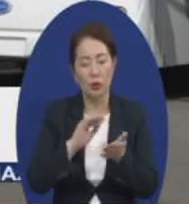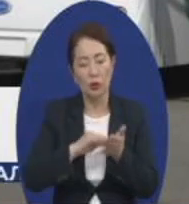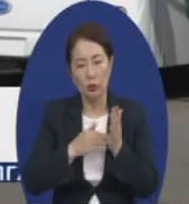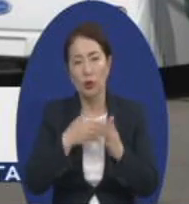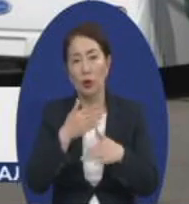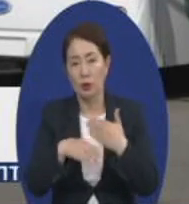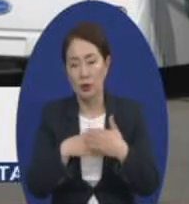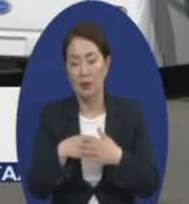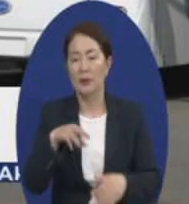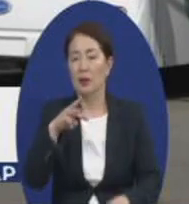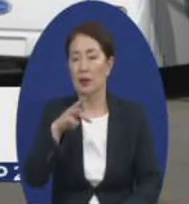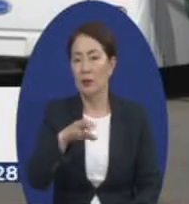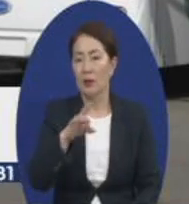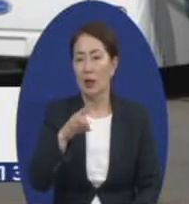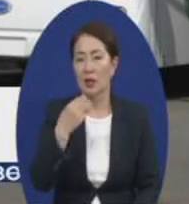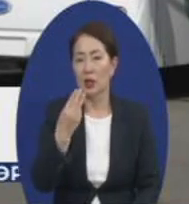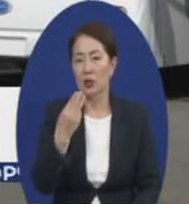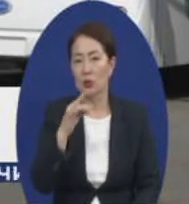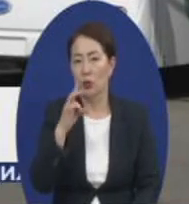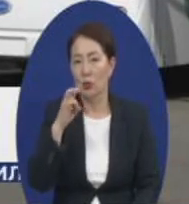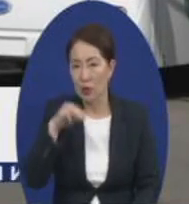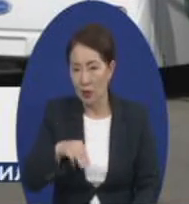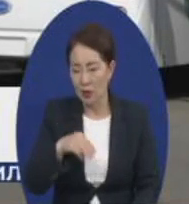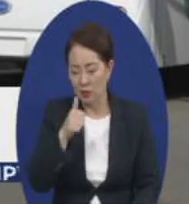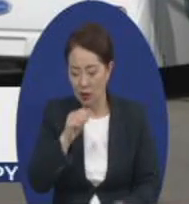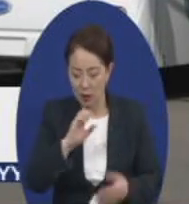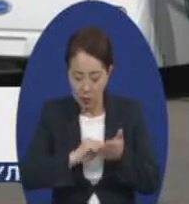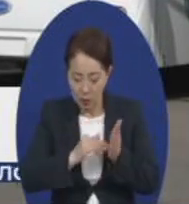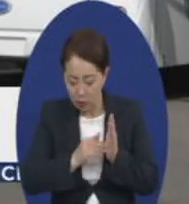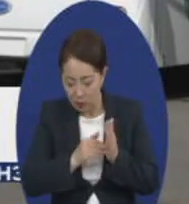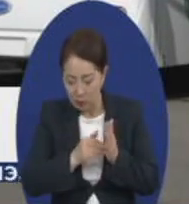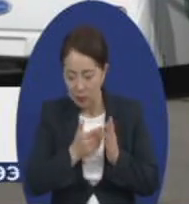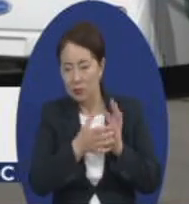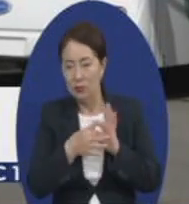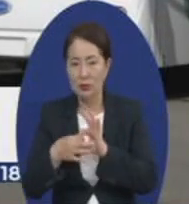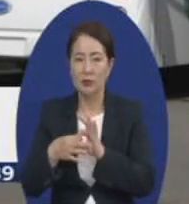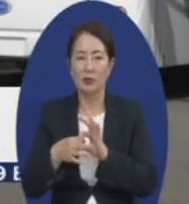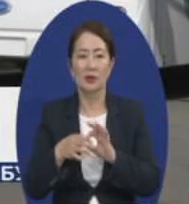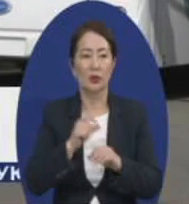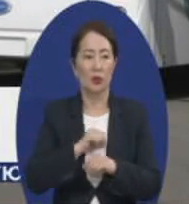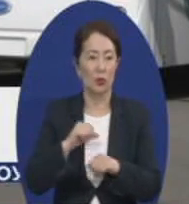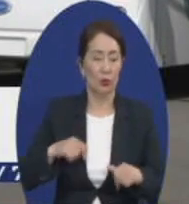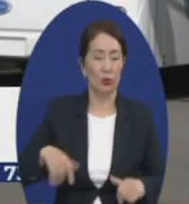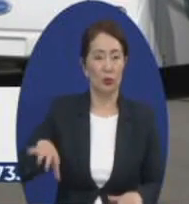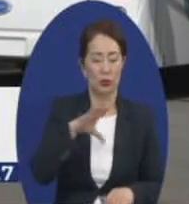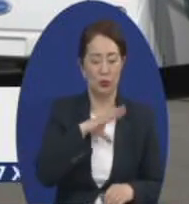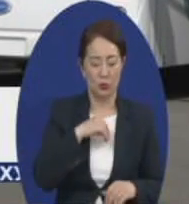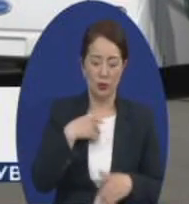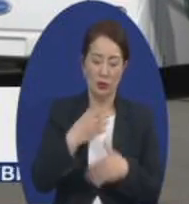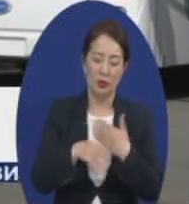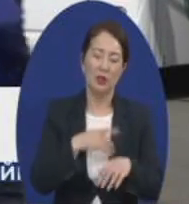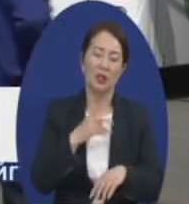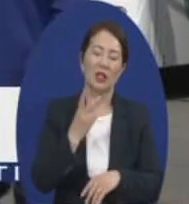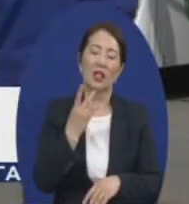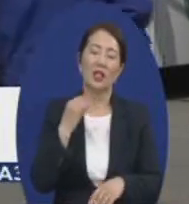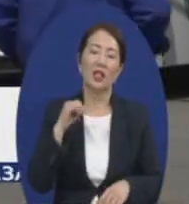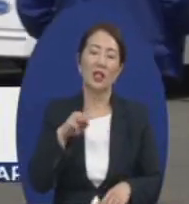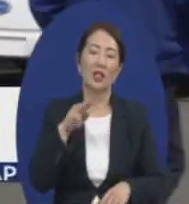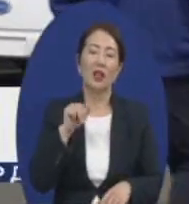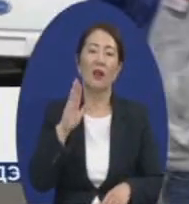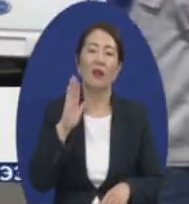бас төлөвлөж байгаа. Ер нь бол маршрутын оновчтой төлөвлөлтийг хийжиж бидний ард иргэдийнхээ одоо яг цагаар явдаг нийтийн тээврийг